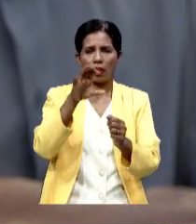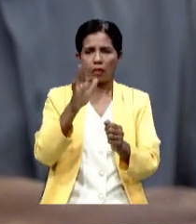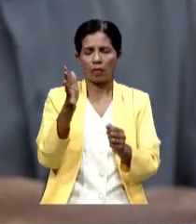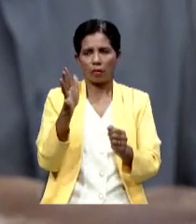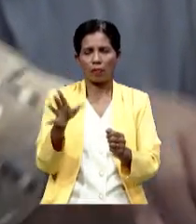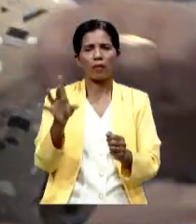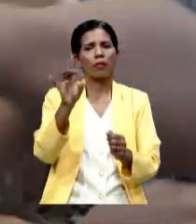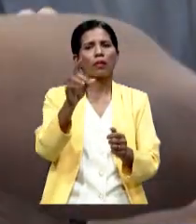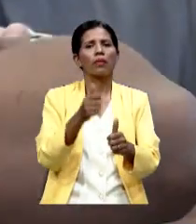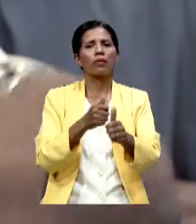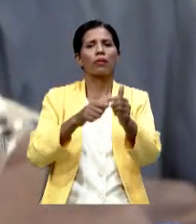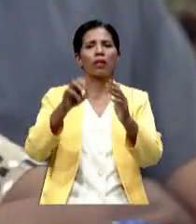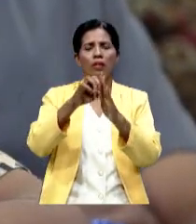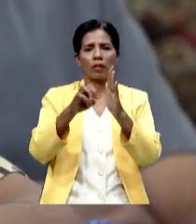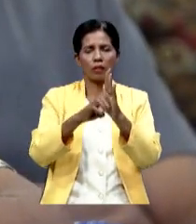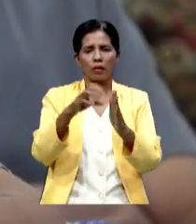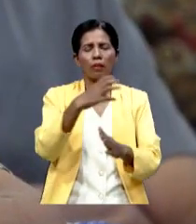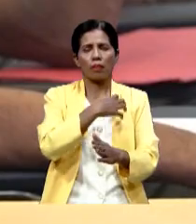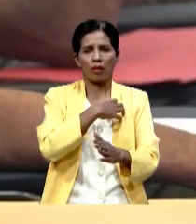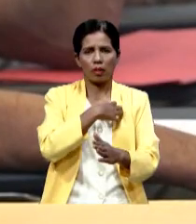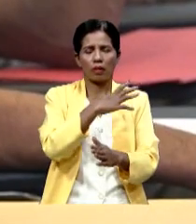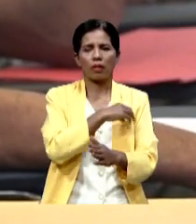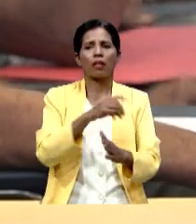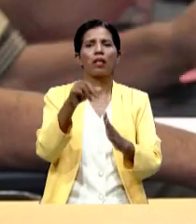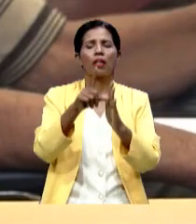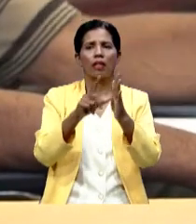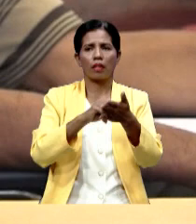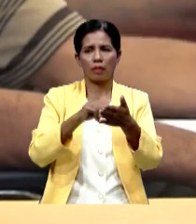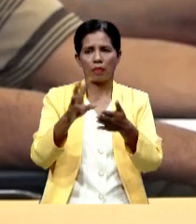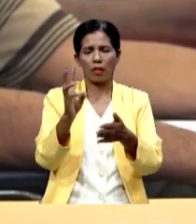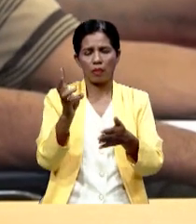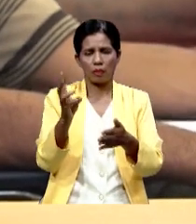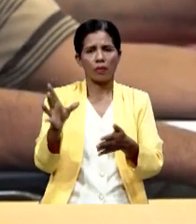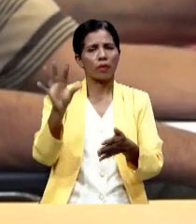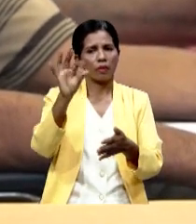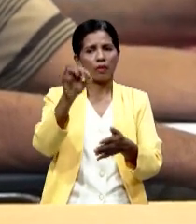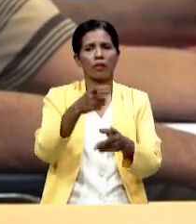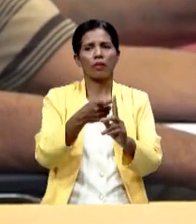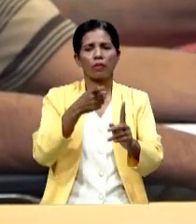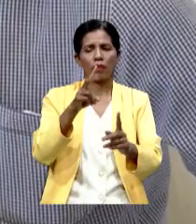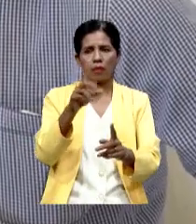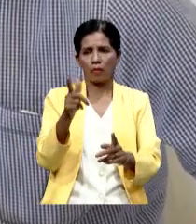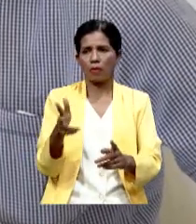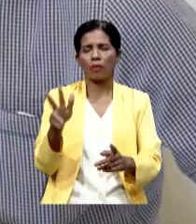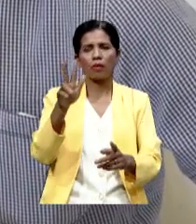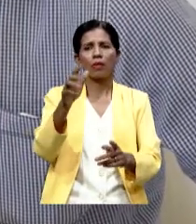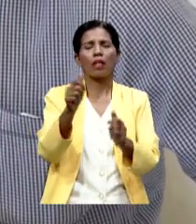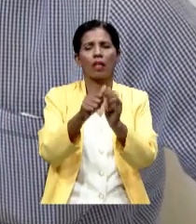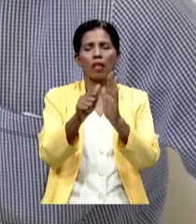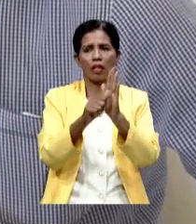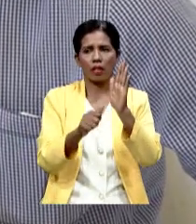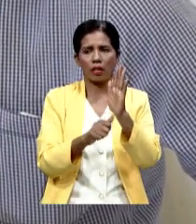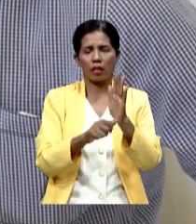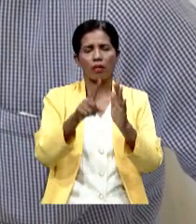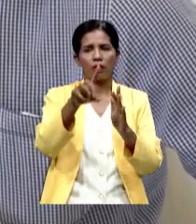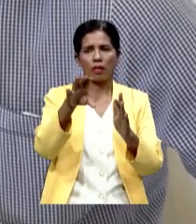singwalu, baseya be statuto pessoal penitenti le numru ne nulur sinsia, bara ring rua rua nulur singrua, artigo atus ida rua